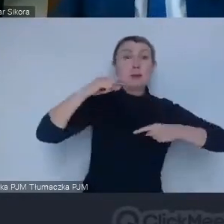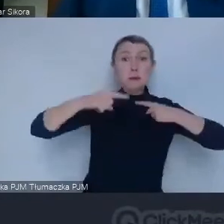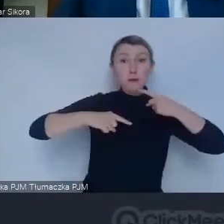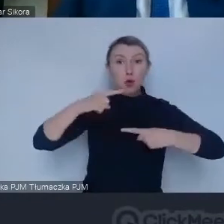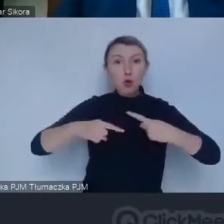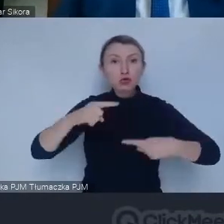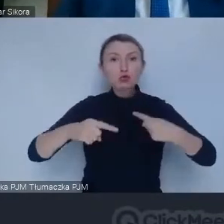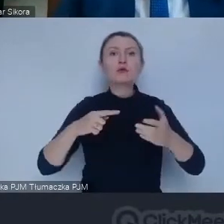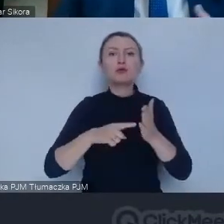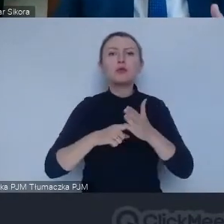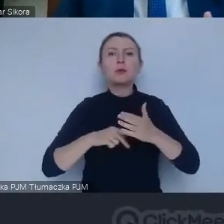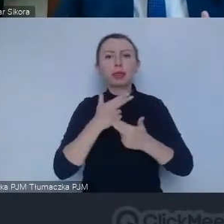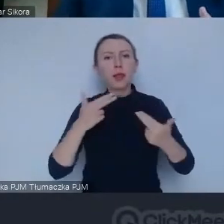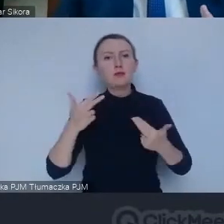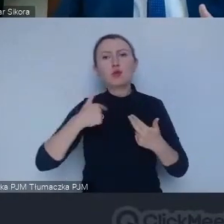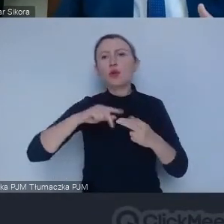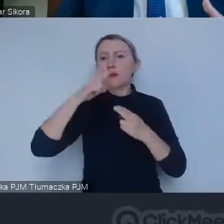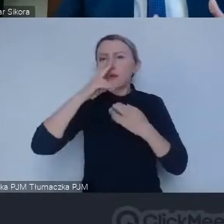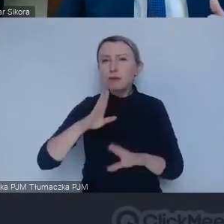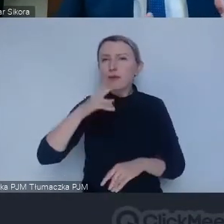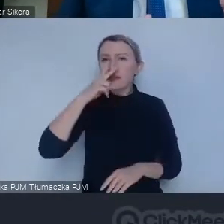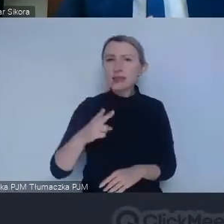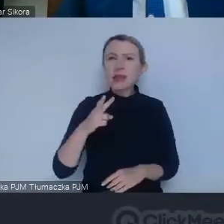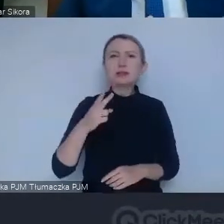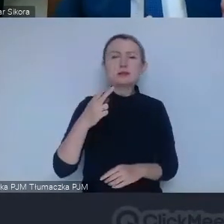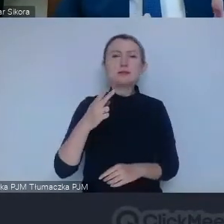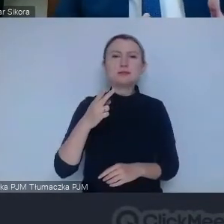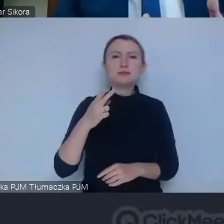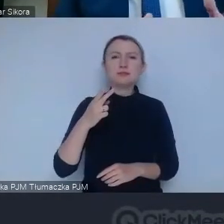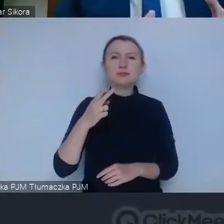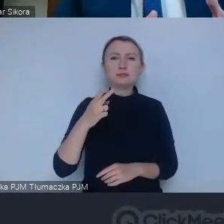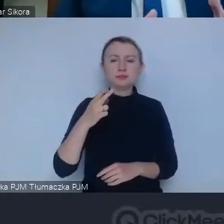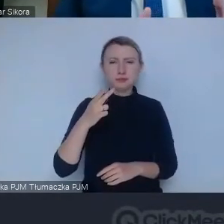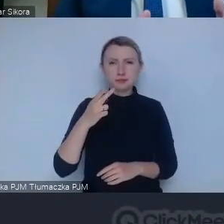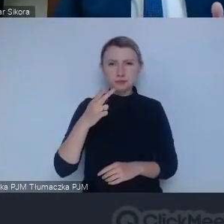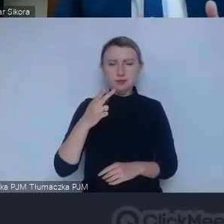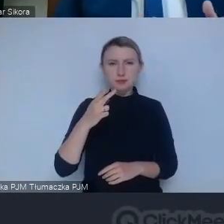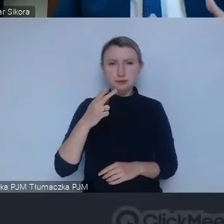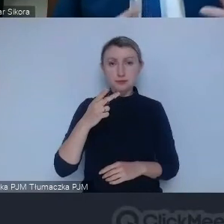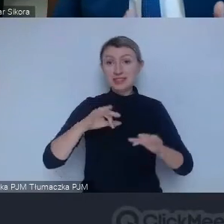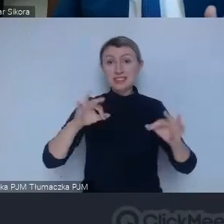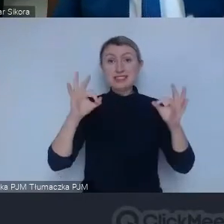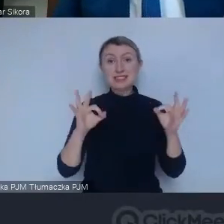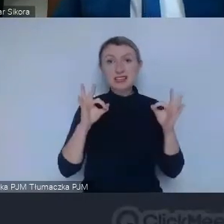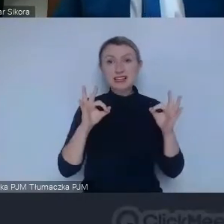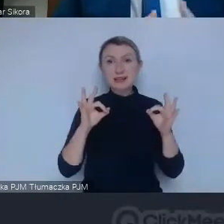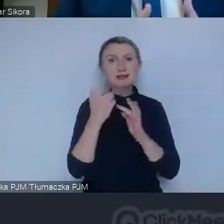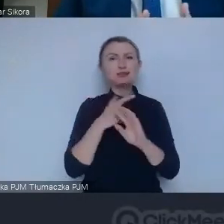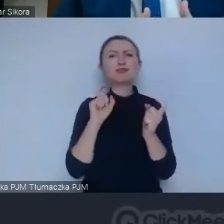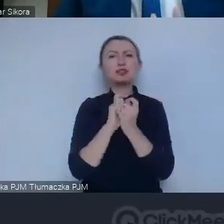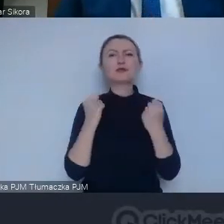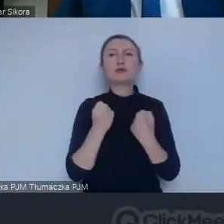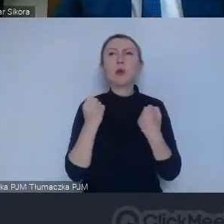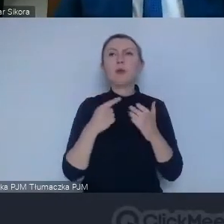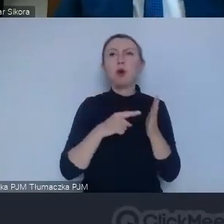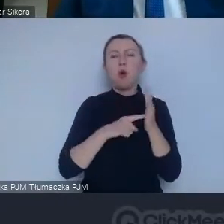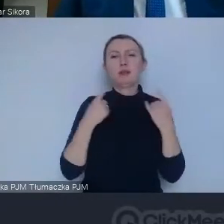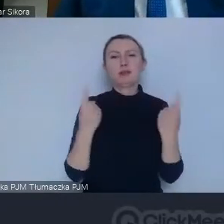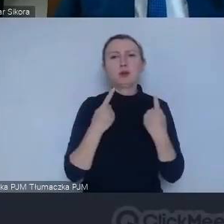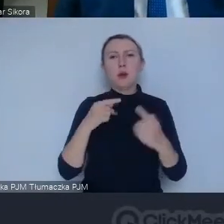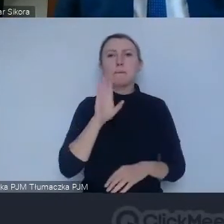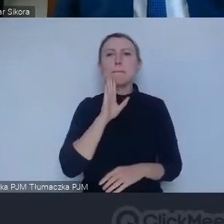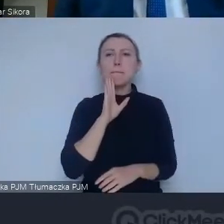w tym zakresie, no świadczy o tym, że zdecydowanie w tej chwili przeciwdziałamy temu zjawisku,